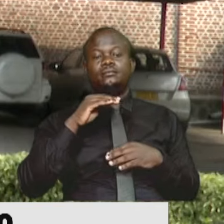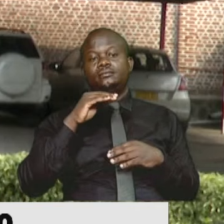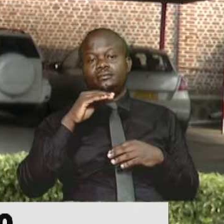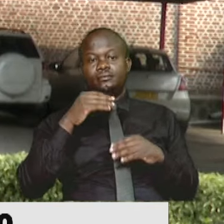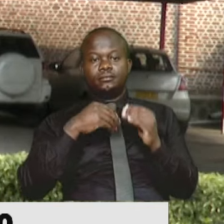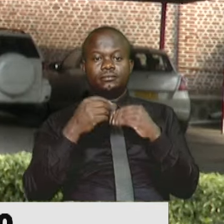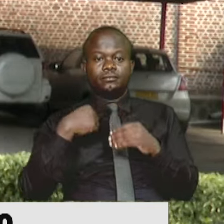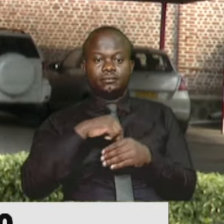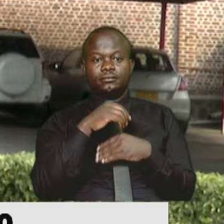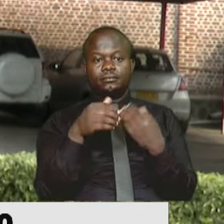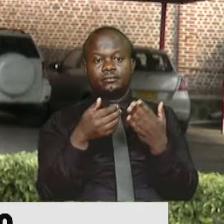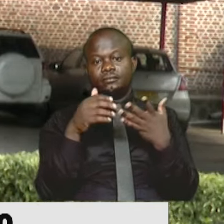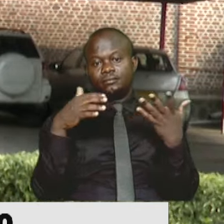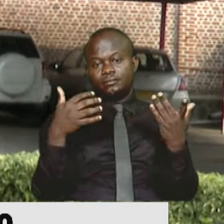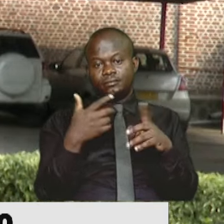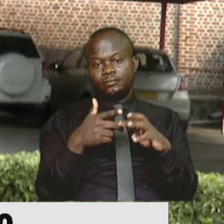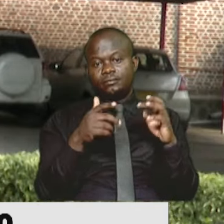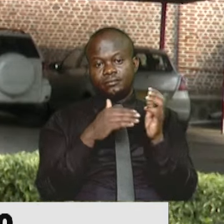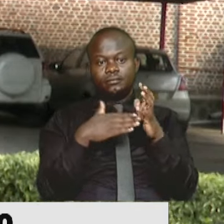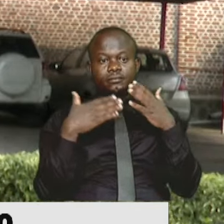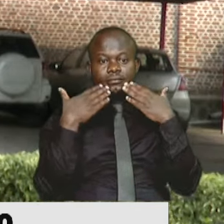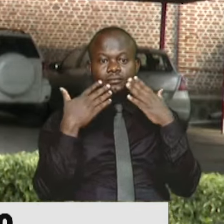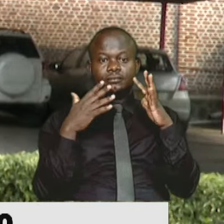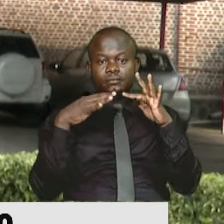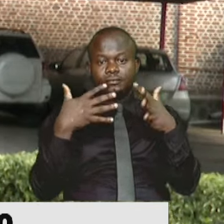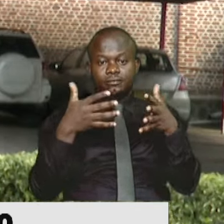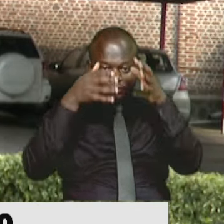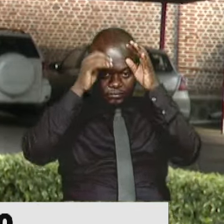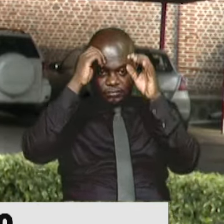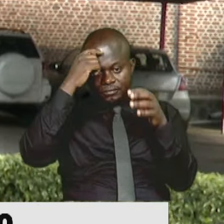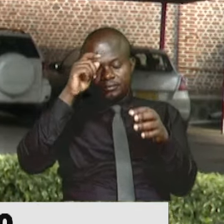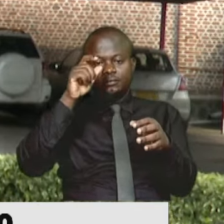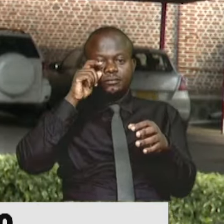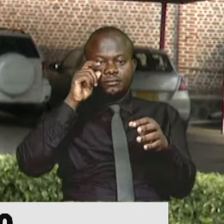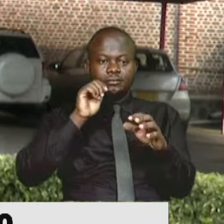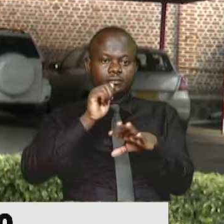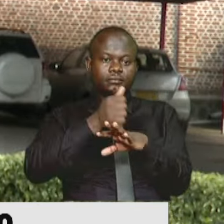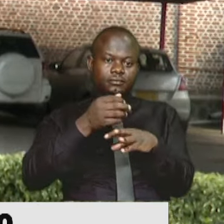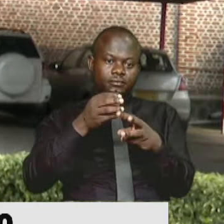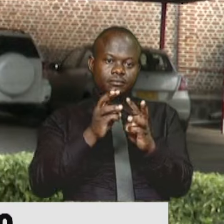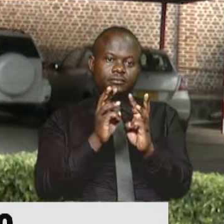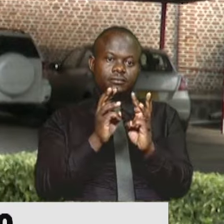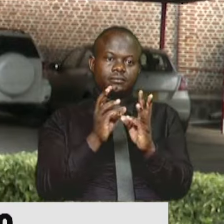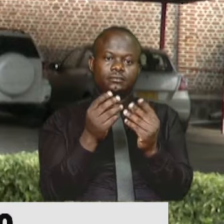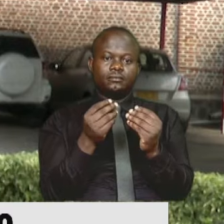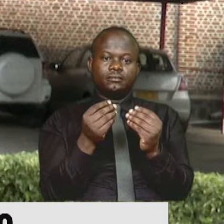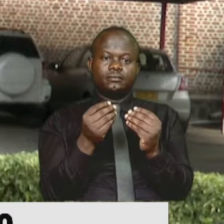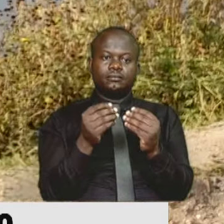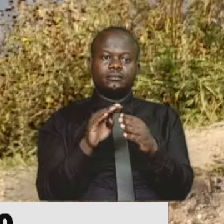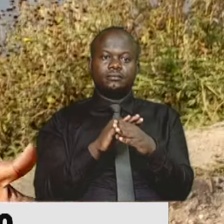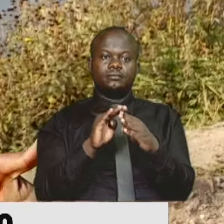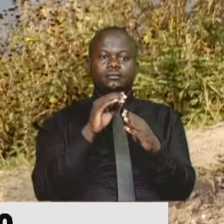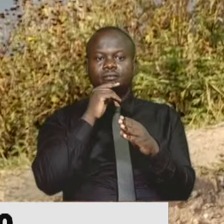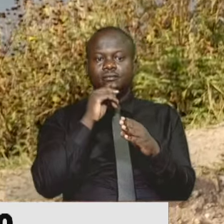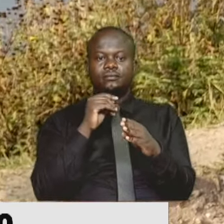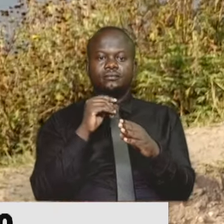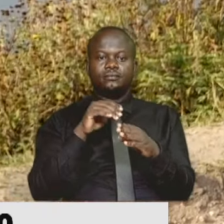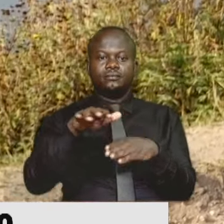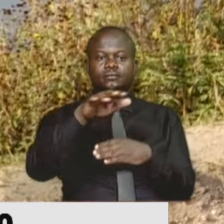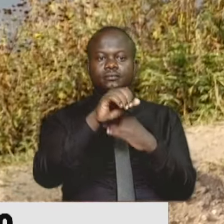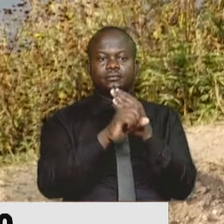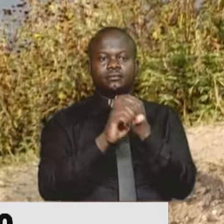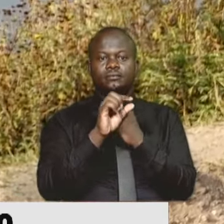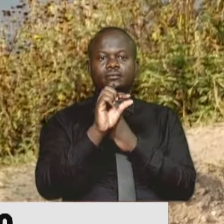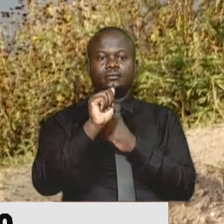bumeze. Ariko kandi nkashima n'uko Perezida Kagame yashyizeho uburyo bworohereza abashoramari. Aha ni mu murenge wa